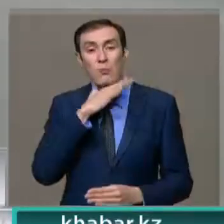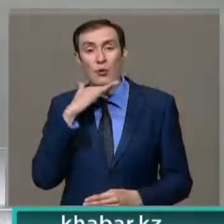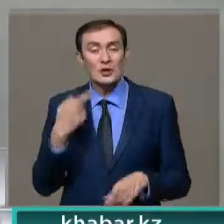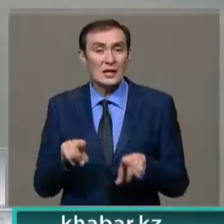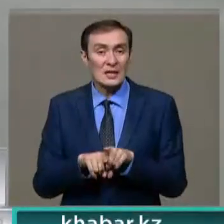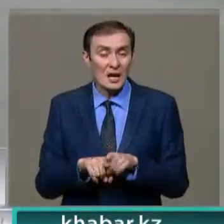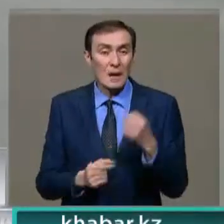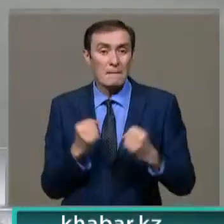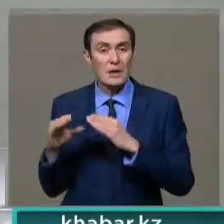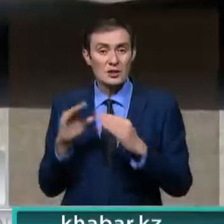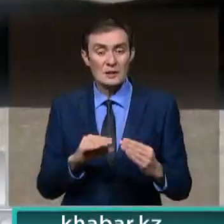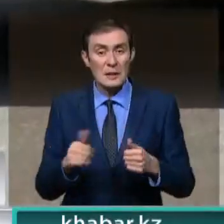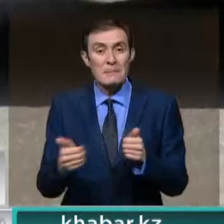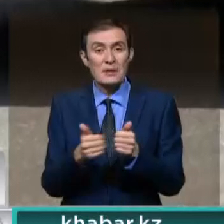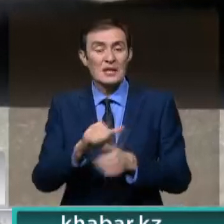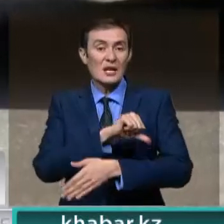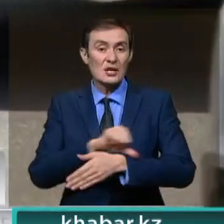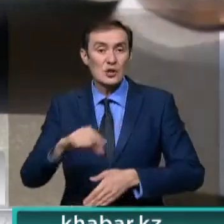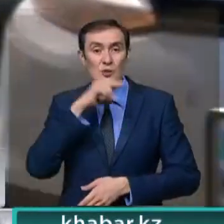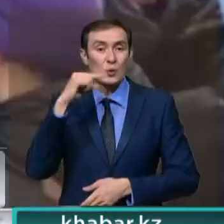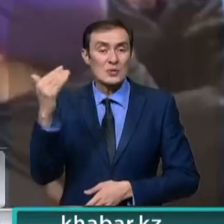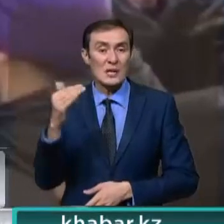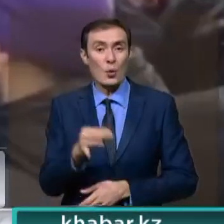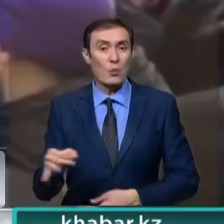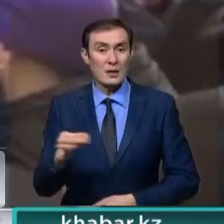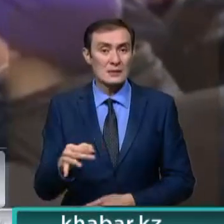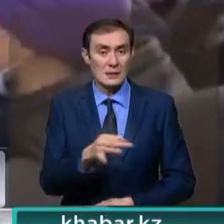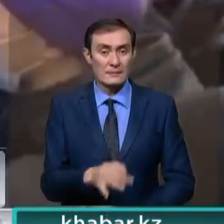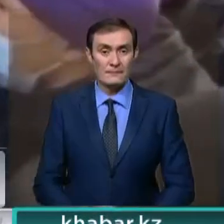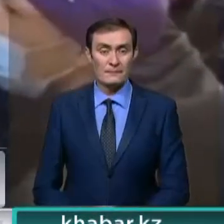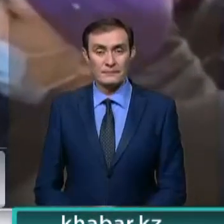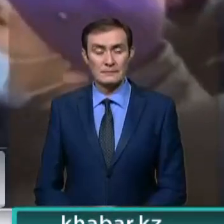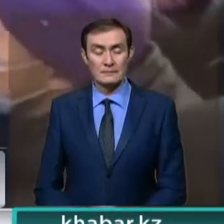таких фантомных авто в приграничных с Россией областях.